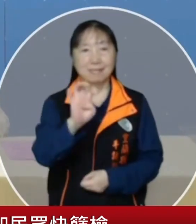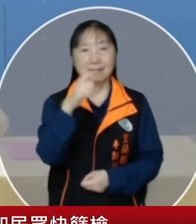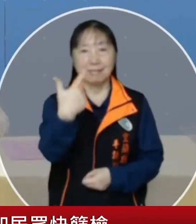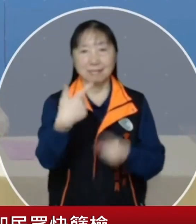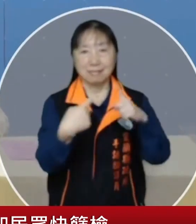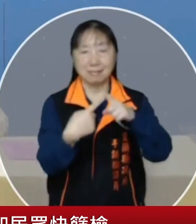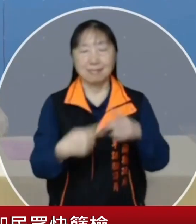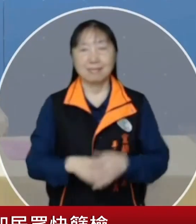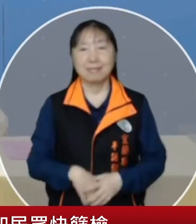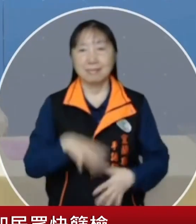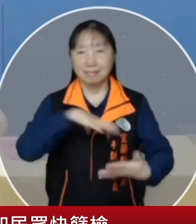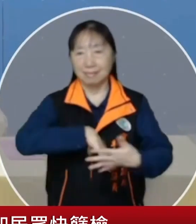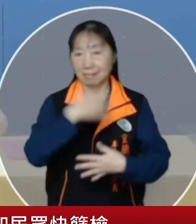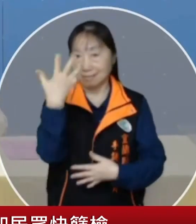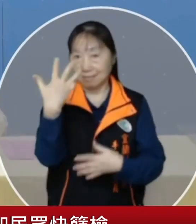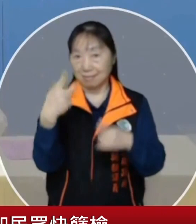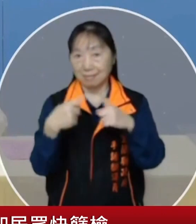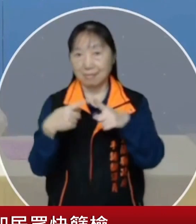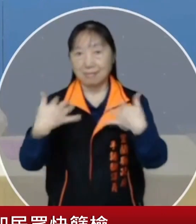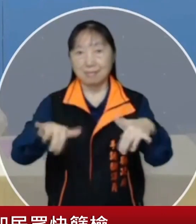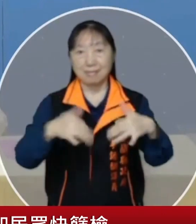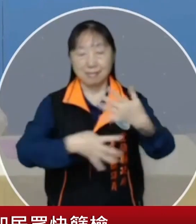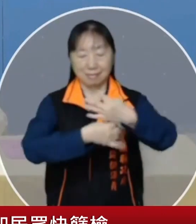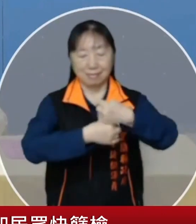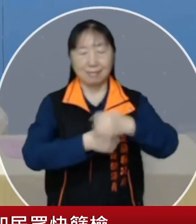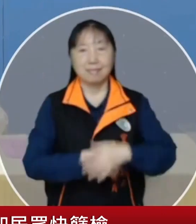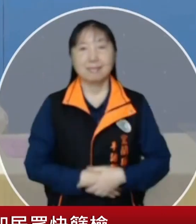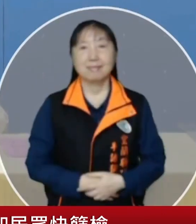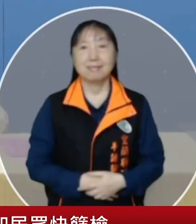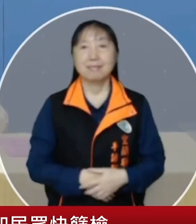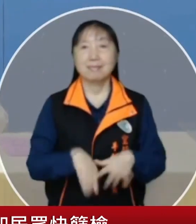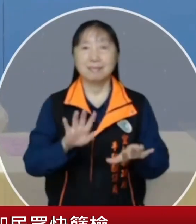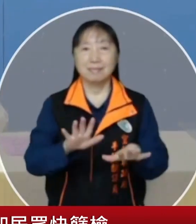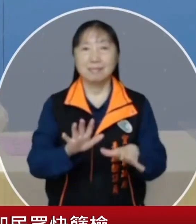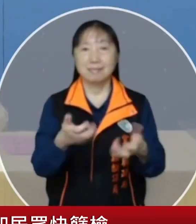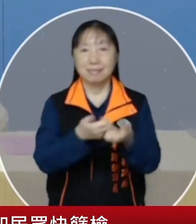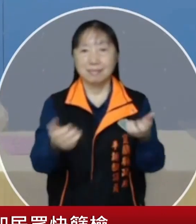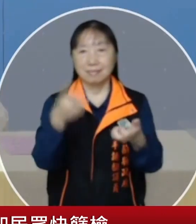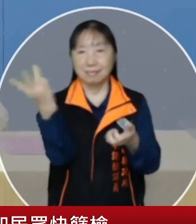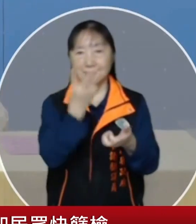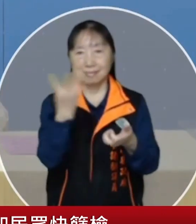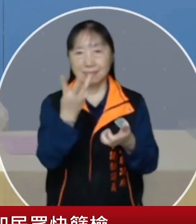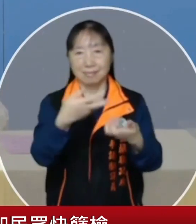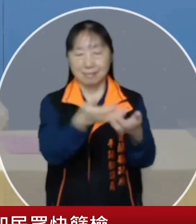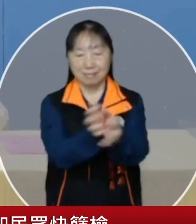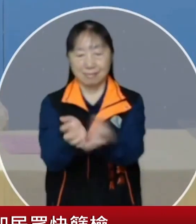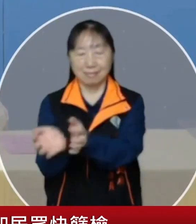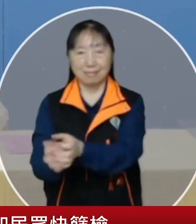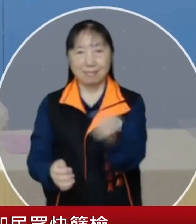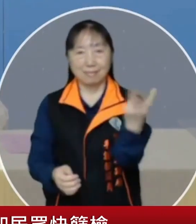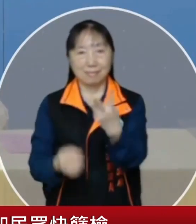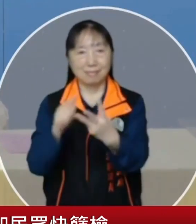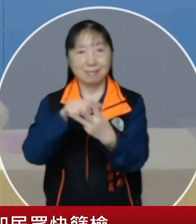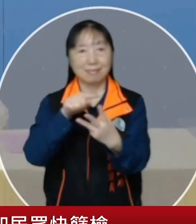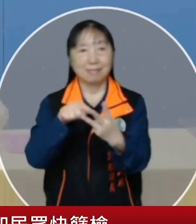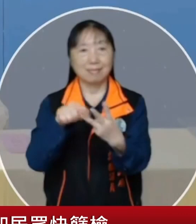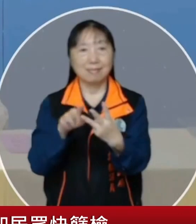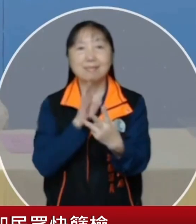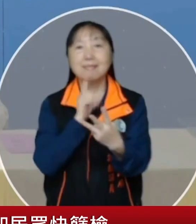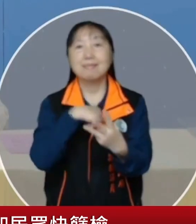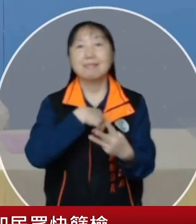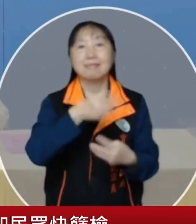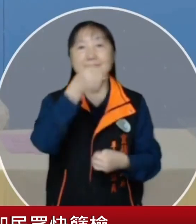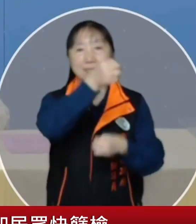中8位呢还没有案号，主要的分成3大类，金源会馆的群聚案，